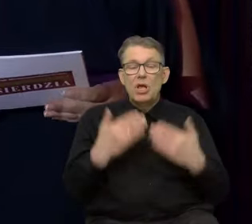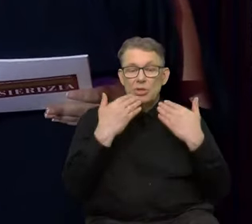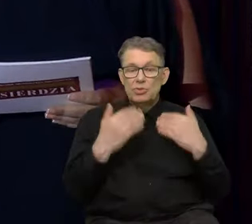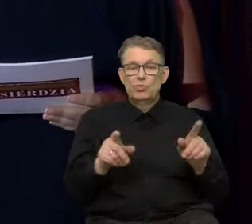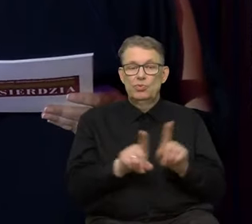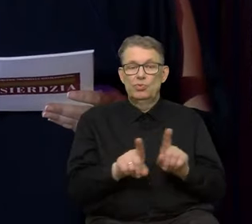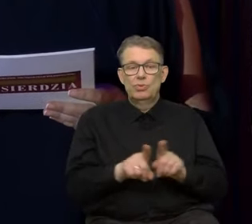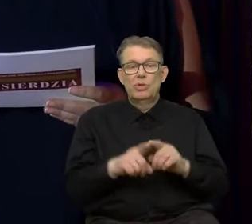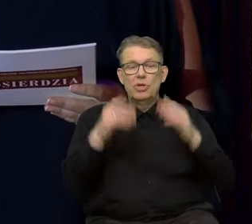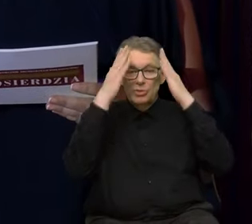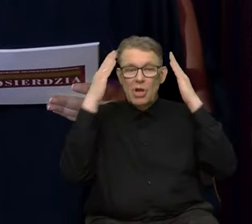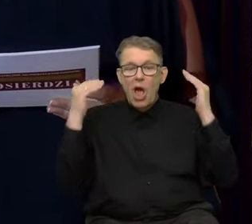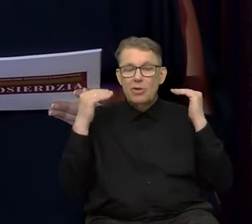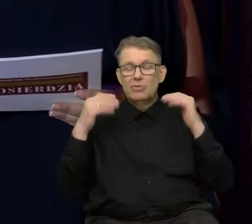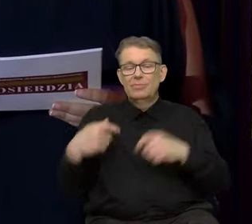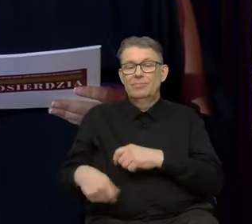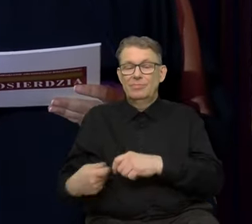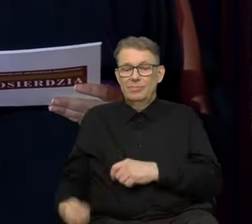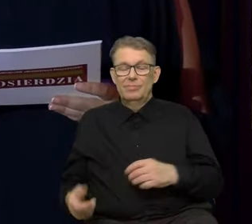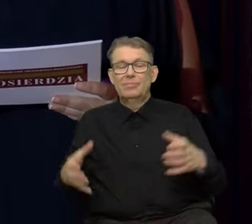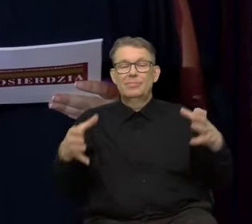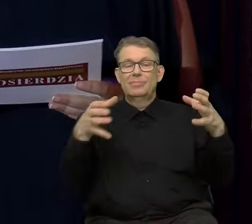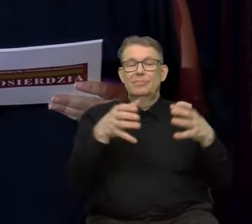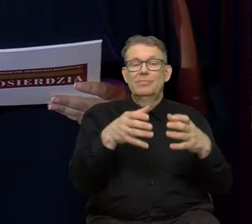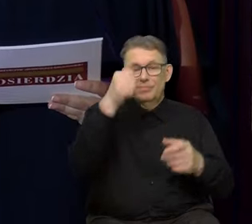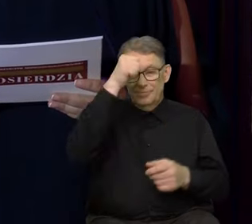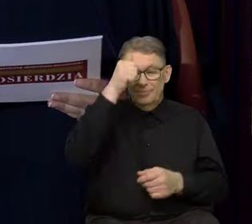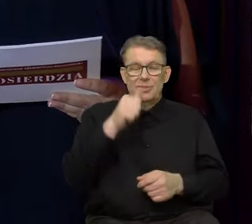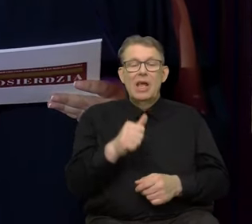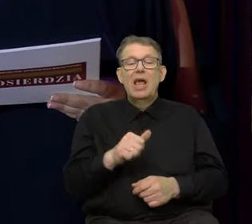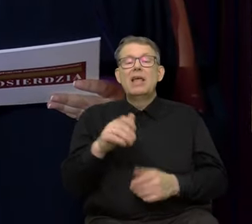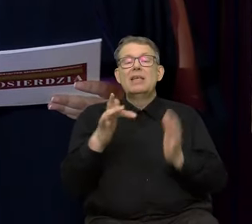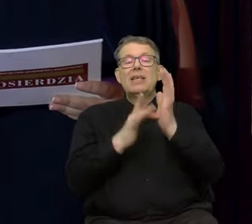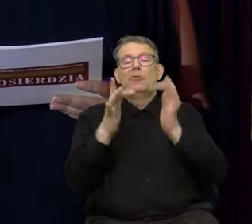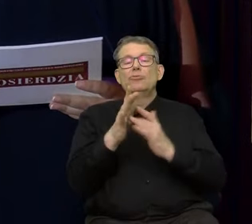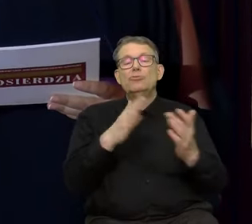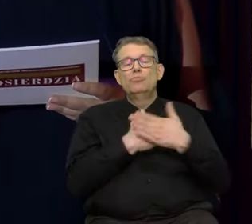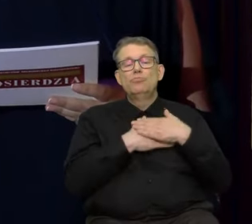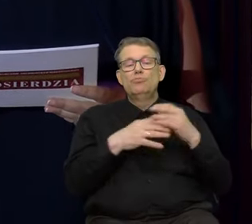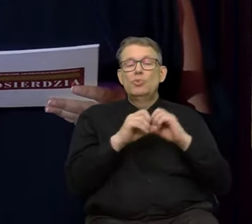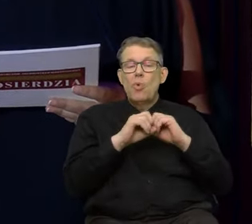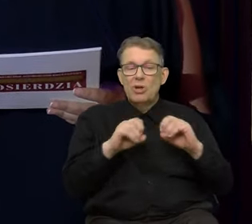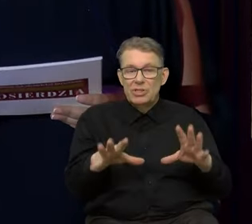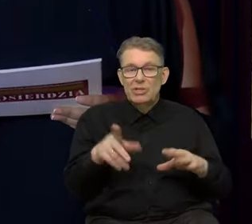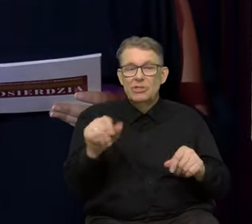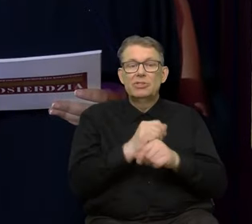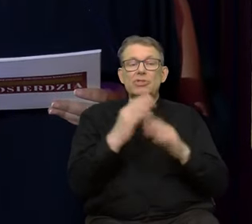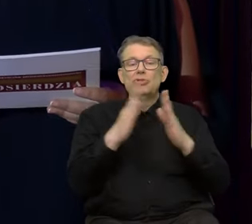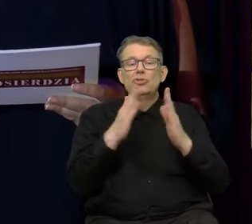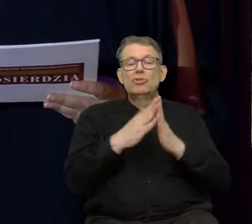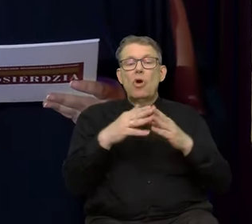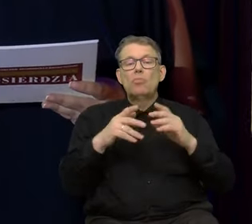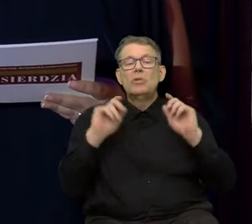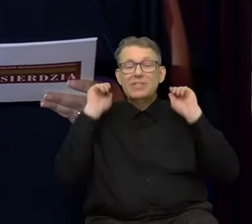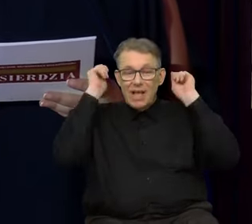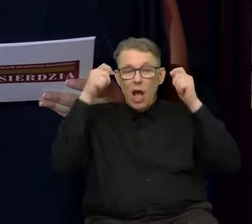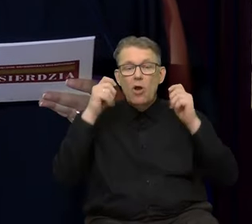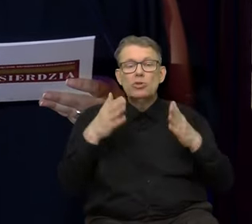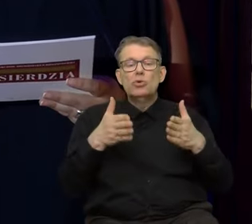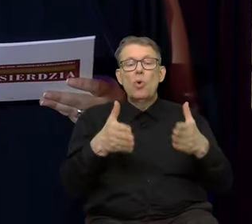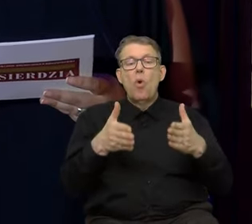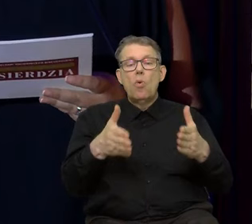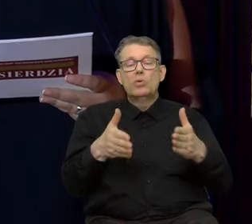Dziękujemy też siostrom ze Zgromadzenia Jezusa Miłosiernego z Domu Zakonnego przy ulicy